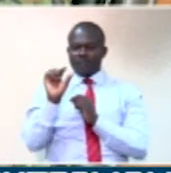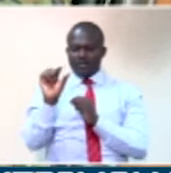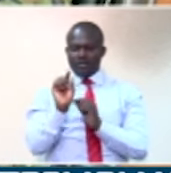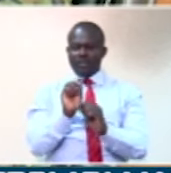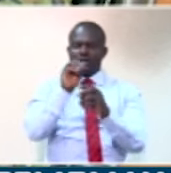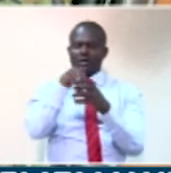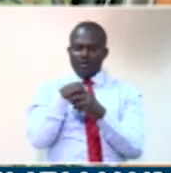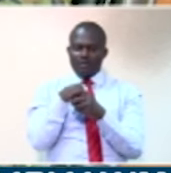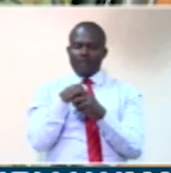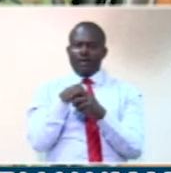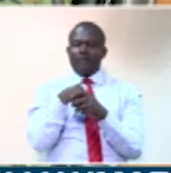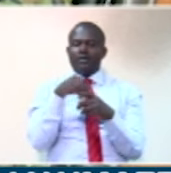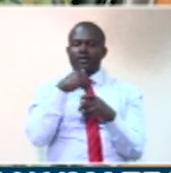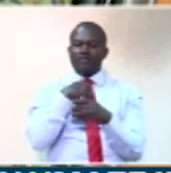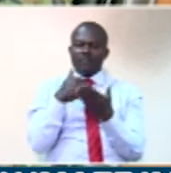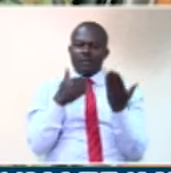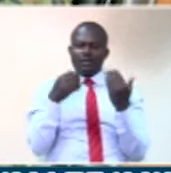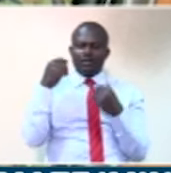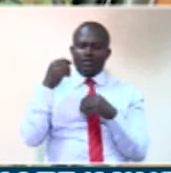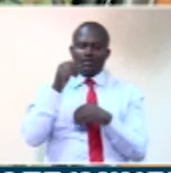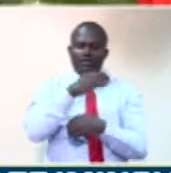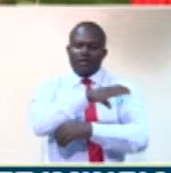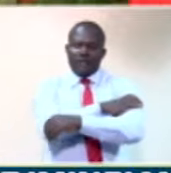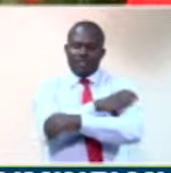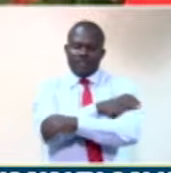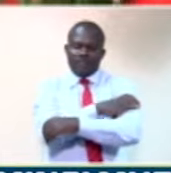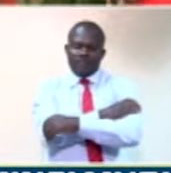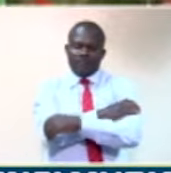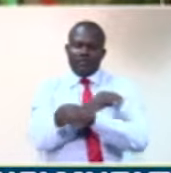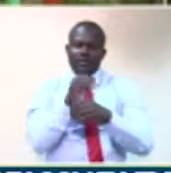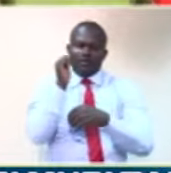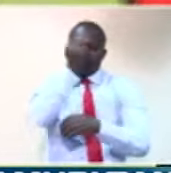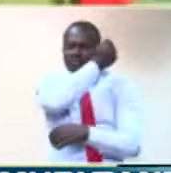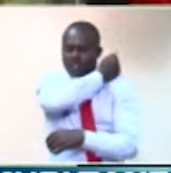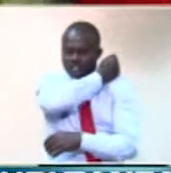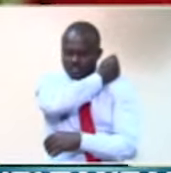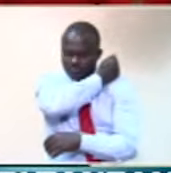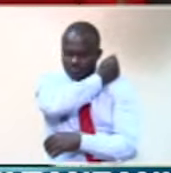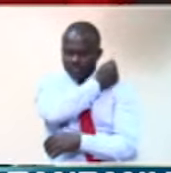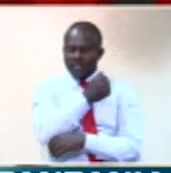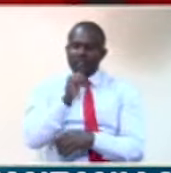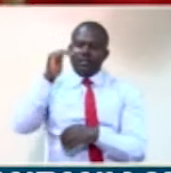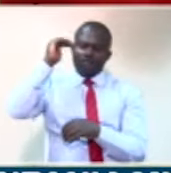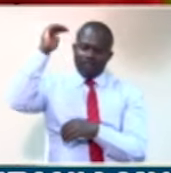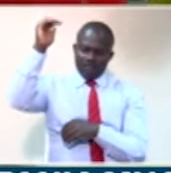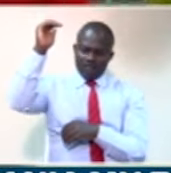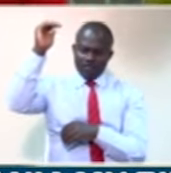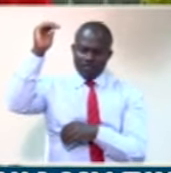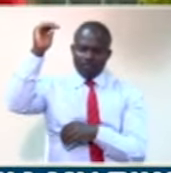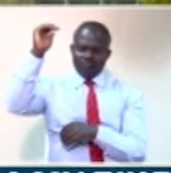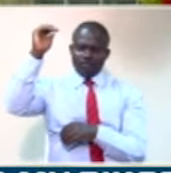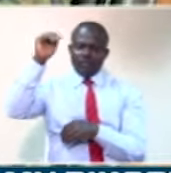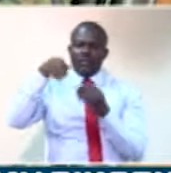igibwamo n'abafite ipeti rya capitaine n'abamajoro. Tukagira Senior Command and Staff Course